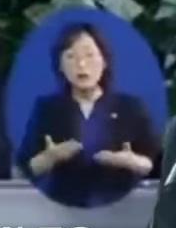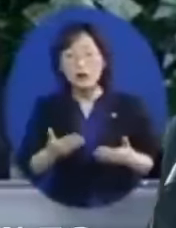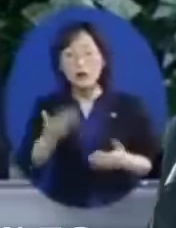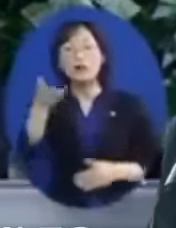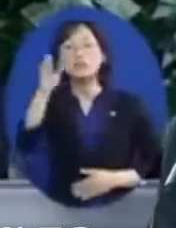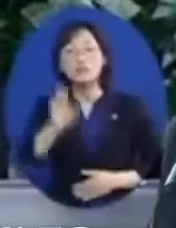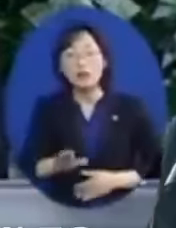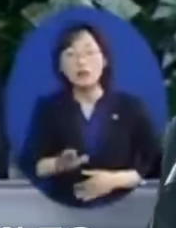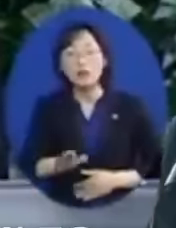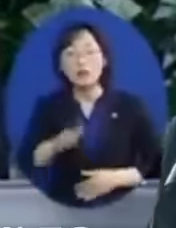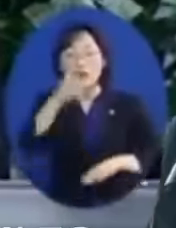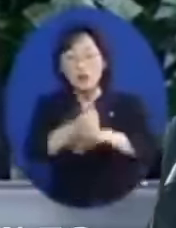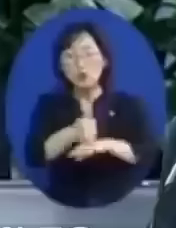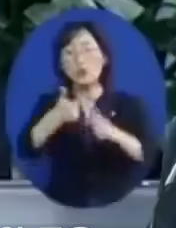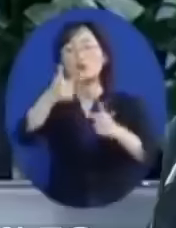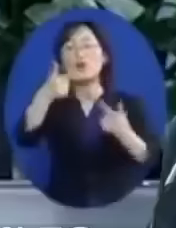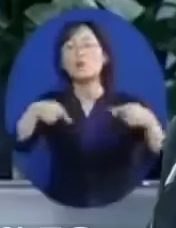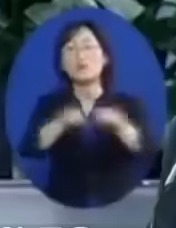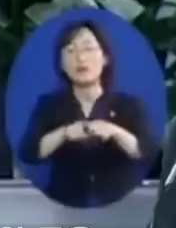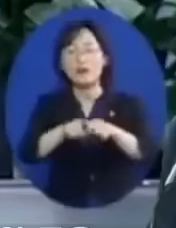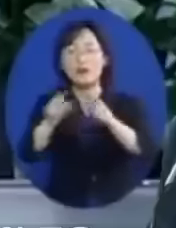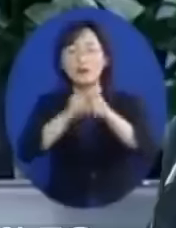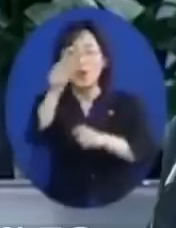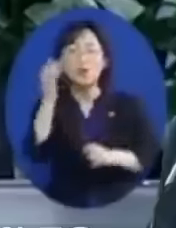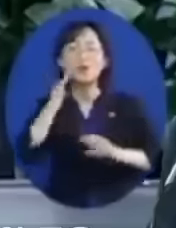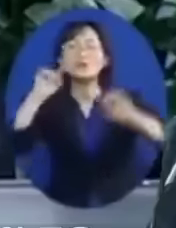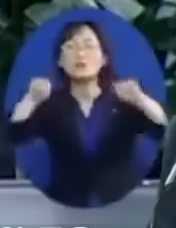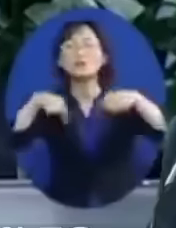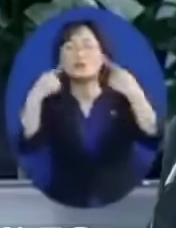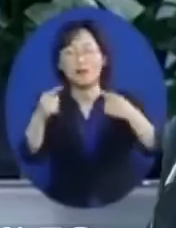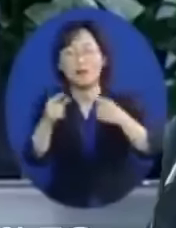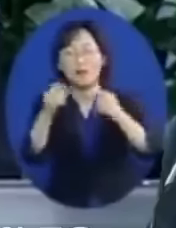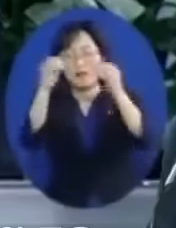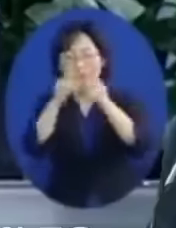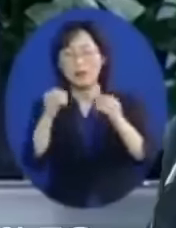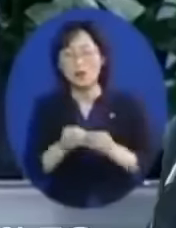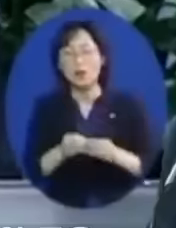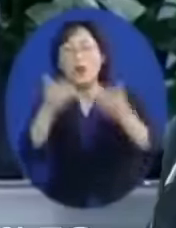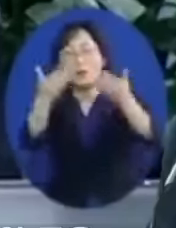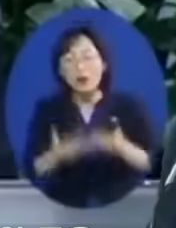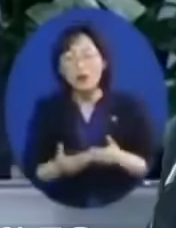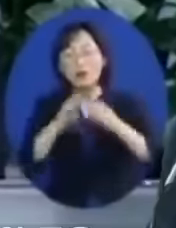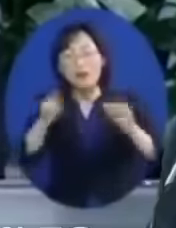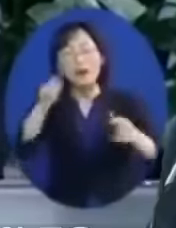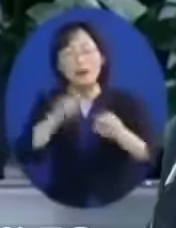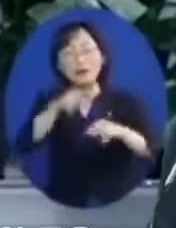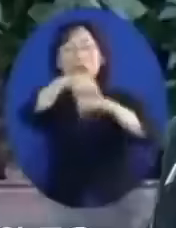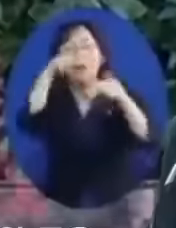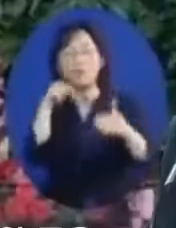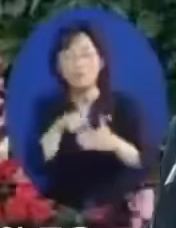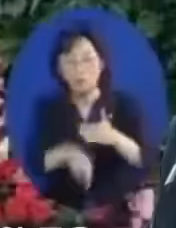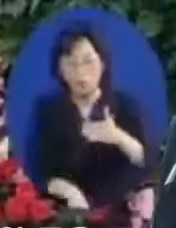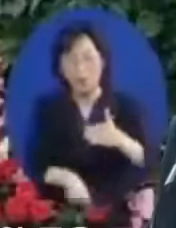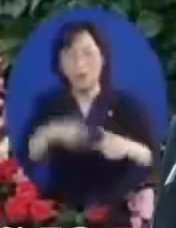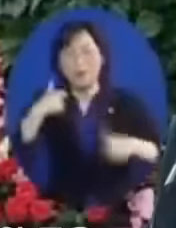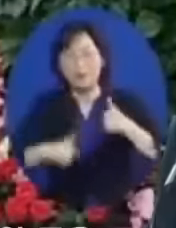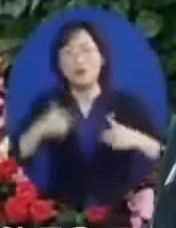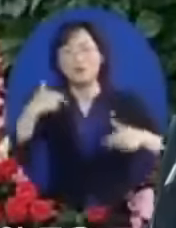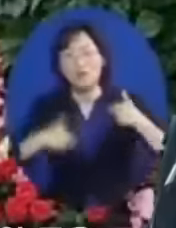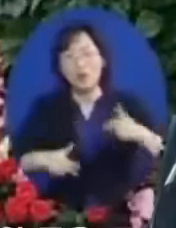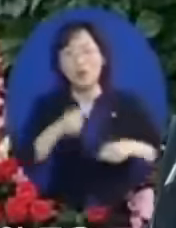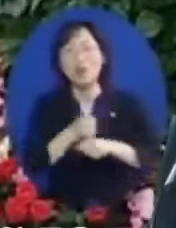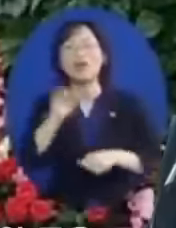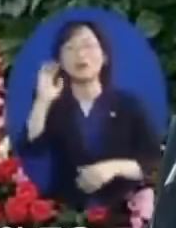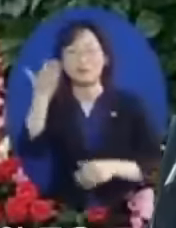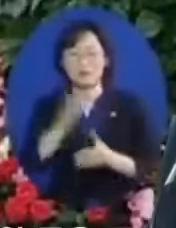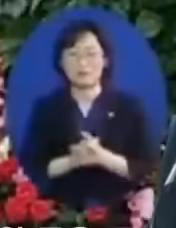우리는 결국에 예수와 함께 영원한 천국을 상속으로 받을 상속자인 것을 알고 마음속에 오히려 기뻐하고 즐거워해야 될 것인